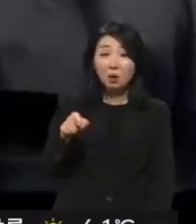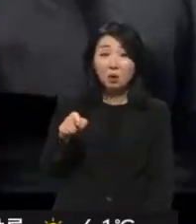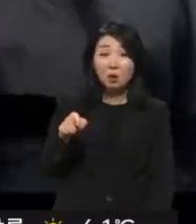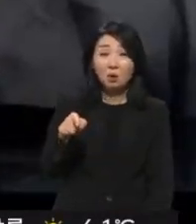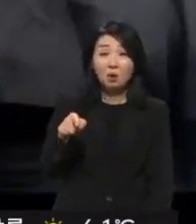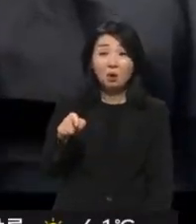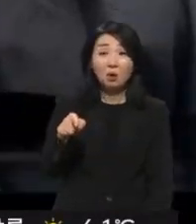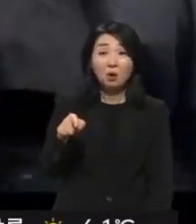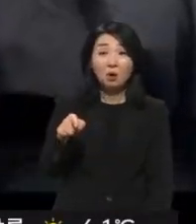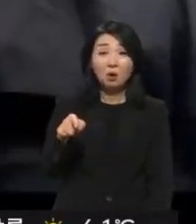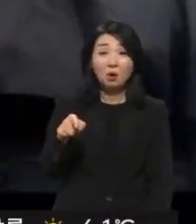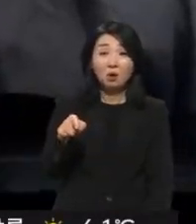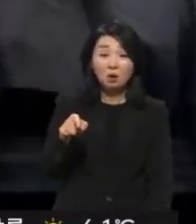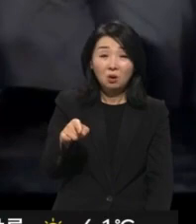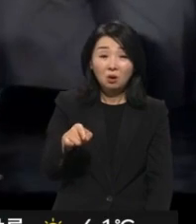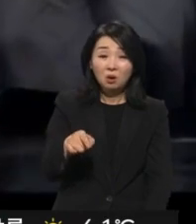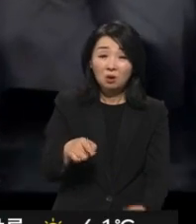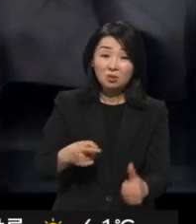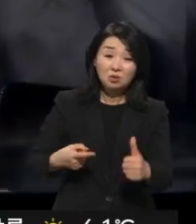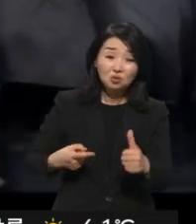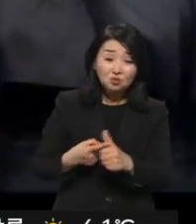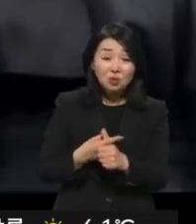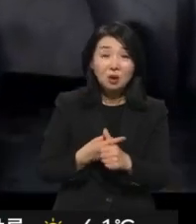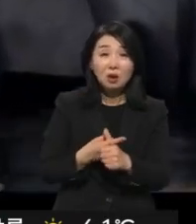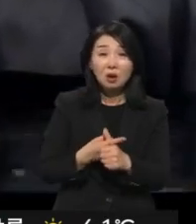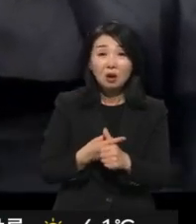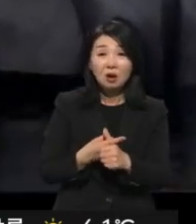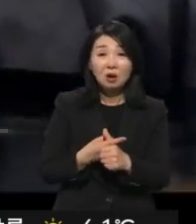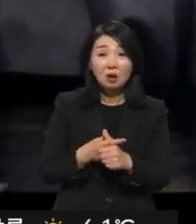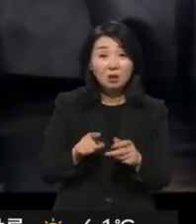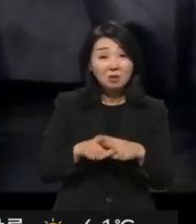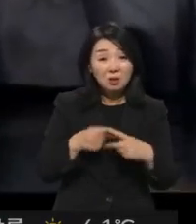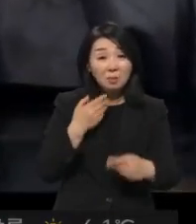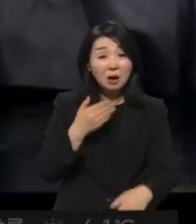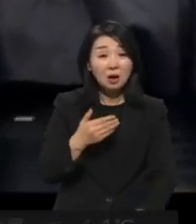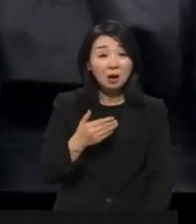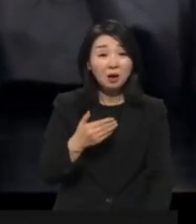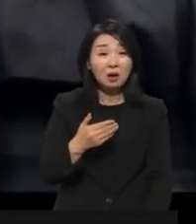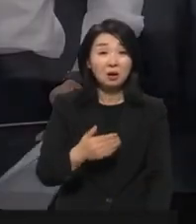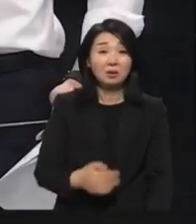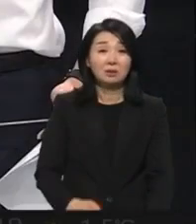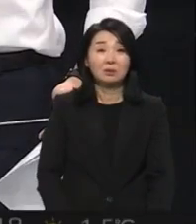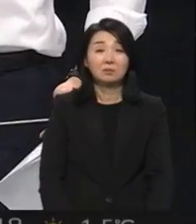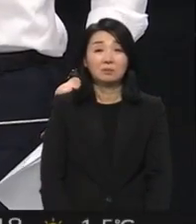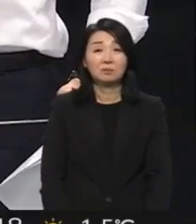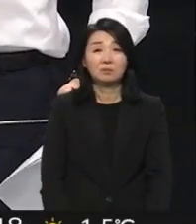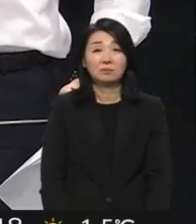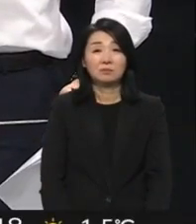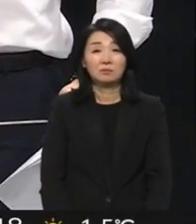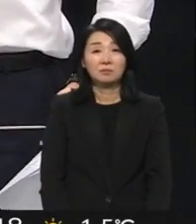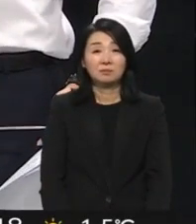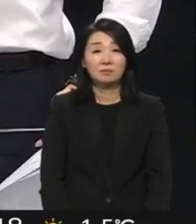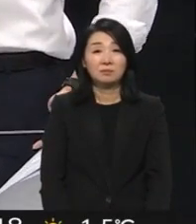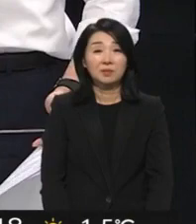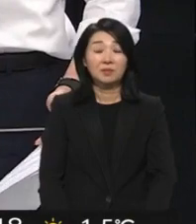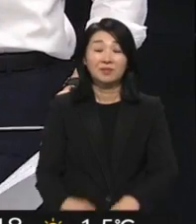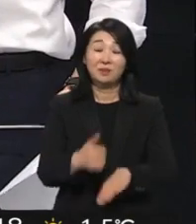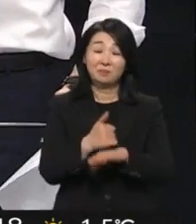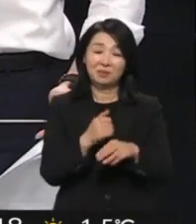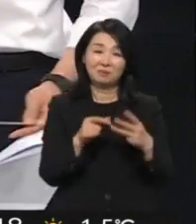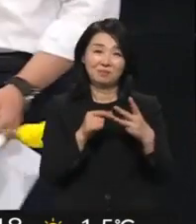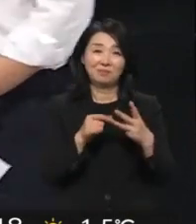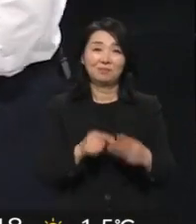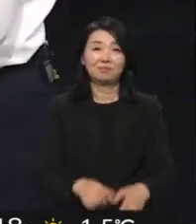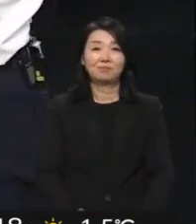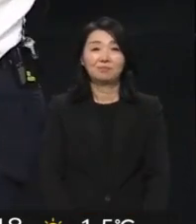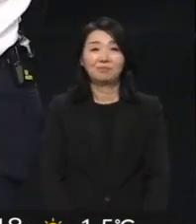내가 널 죽이는 거 이해하지? 자, 이제 마지막